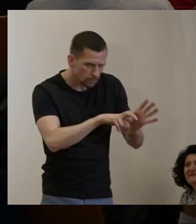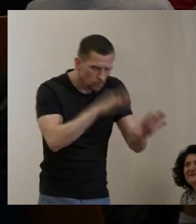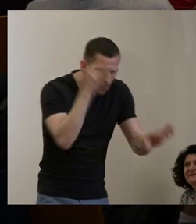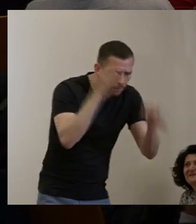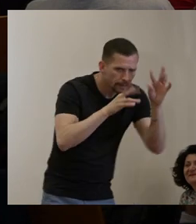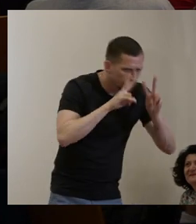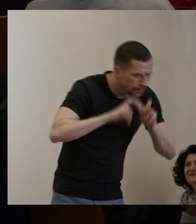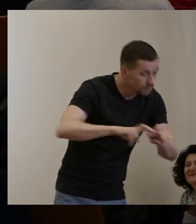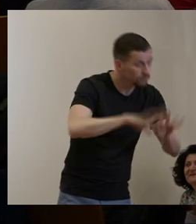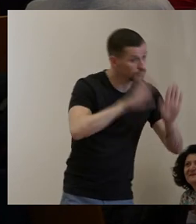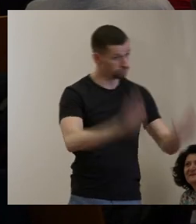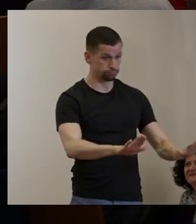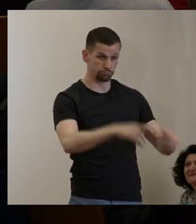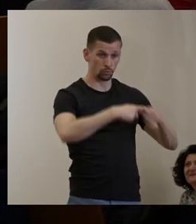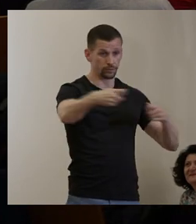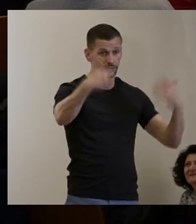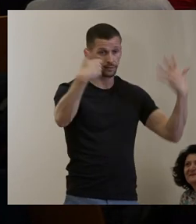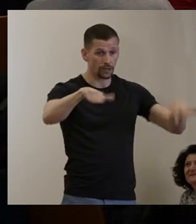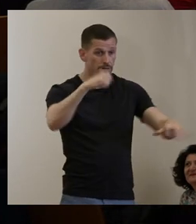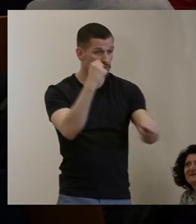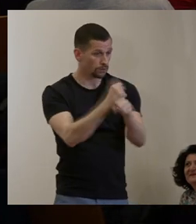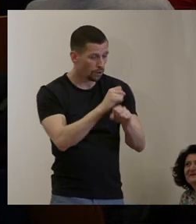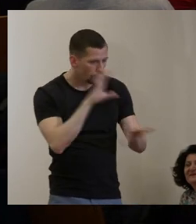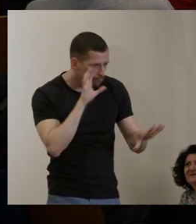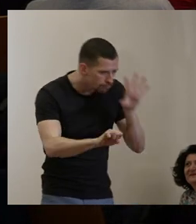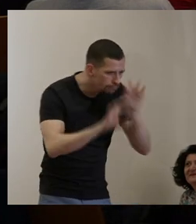cette vision du Brésil.